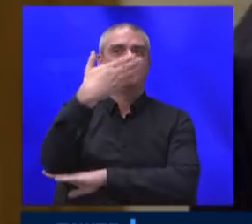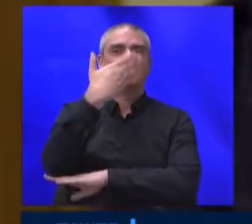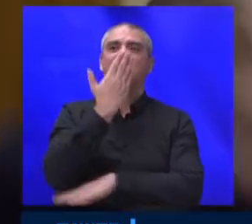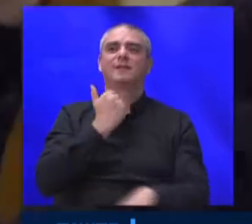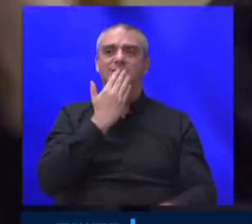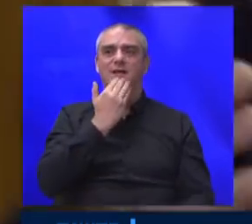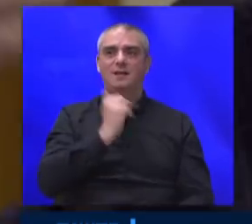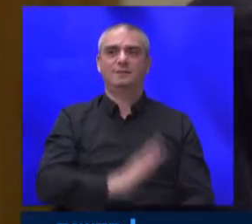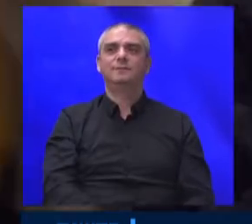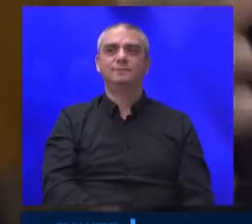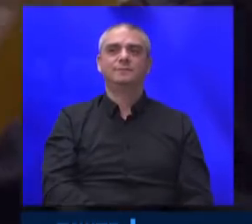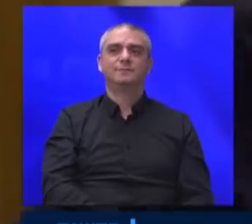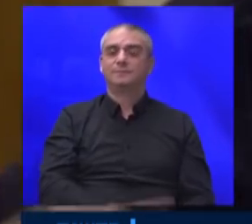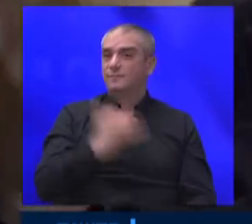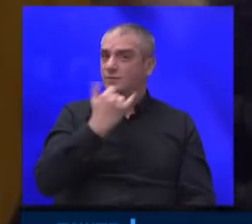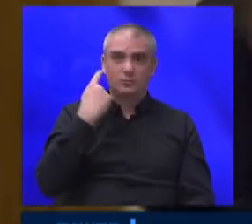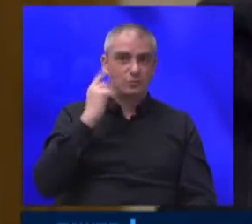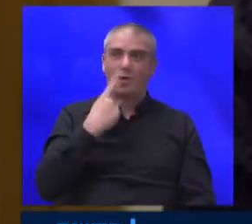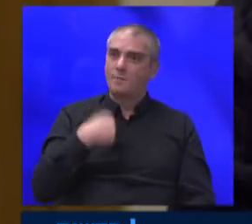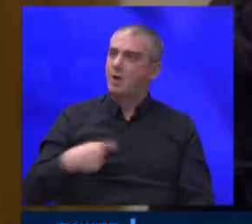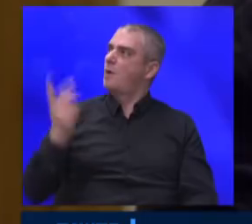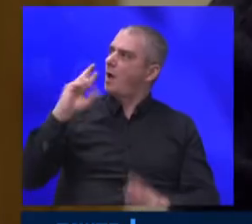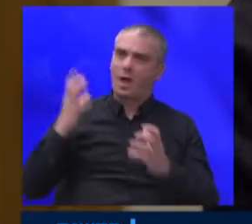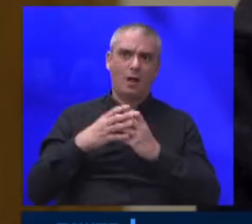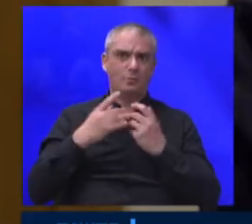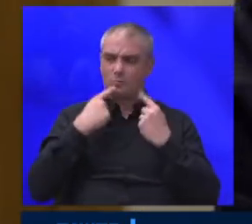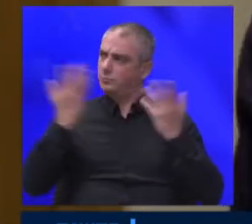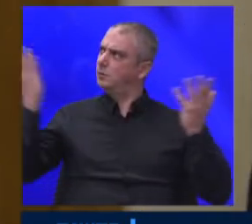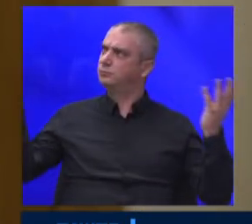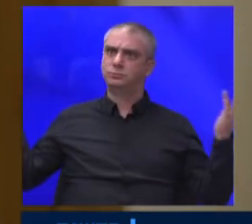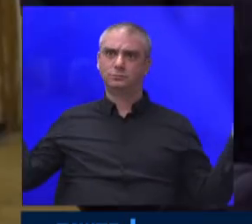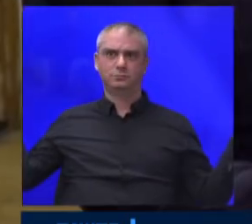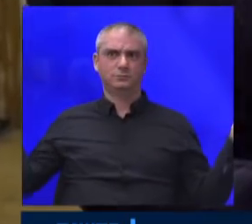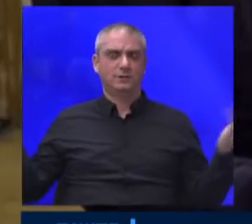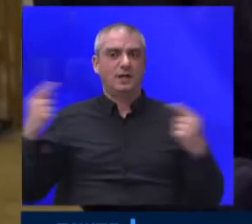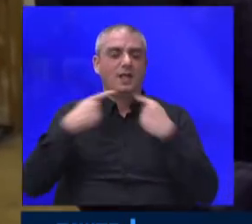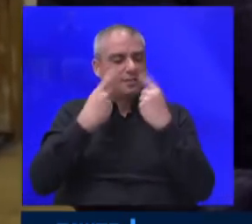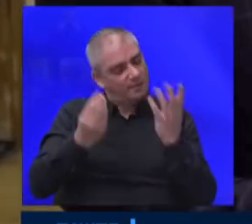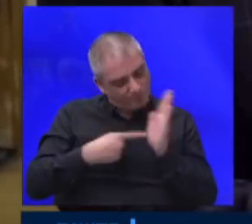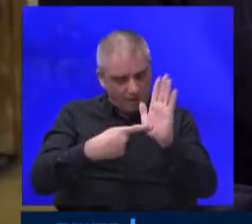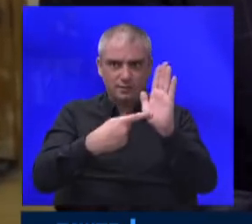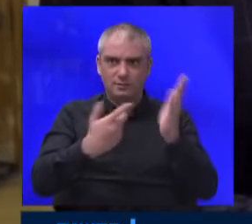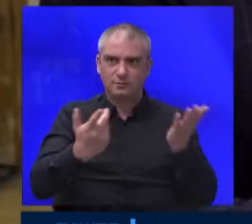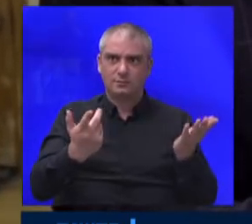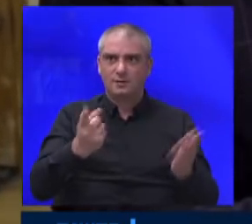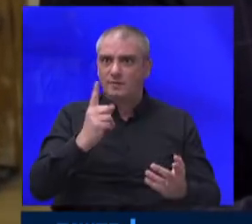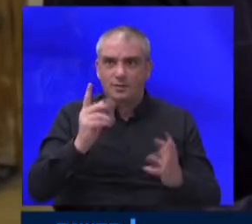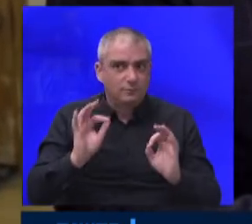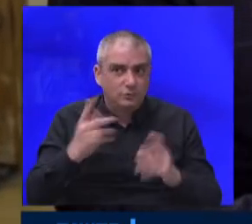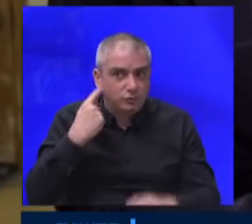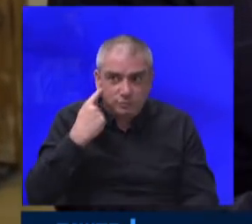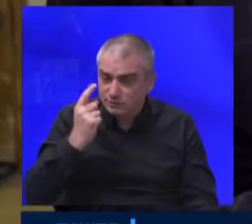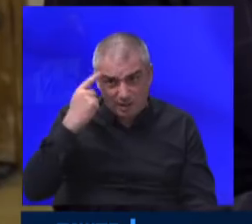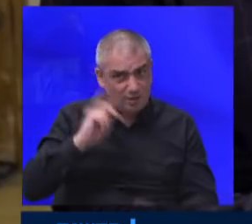כל הזמן שומעים מה אומרים לנו, פתאום העם אומר את דברו כביכול. אבל אפרופו מה ששמע, דעה, לא דעה,